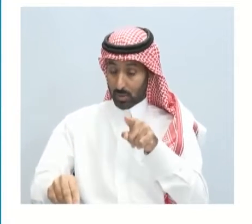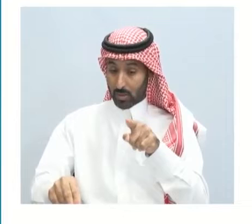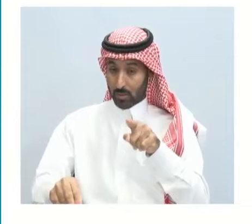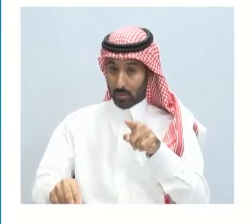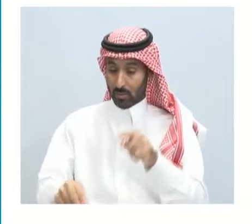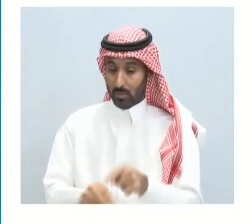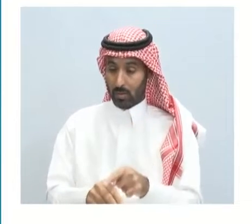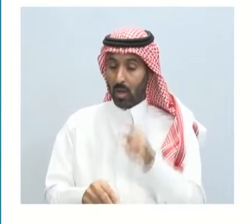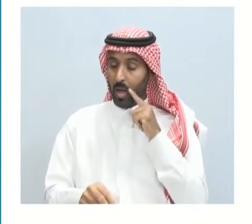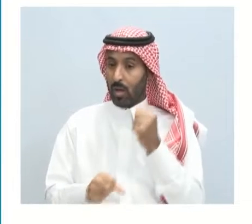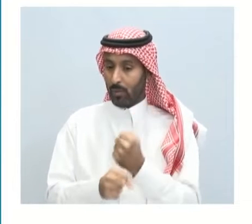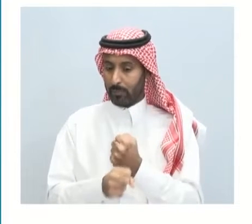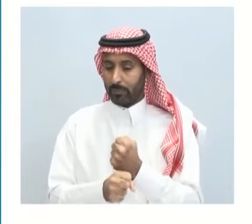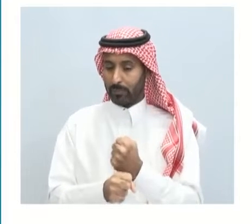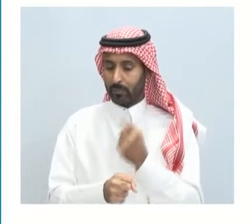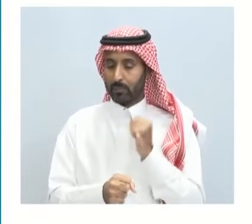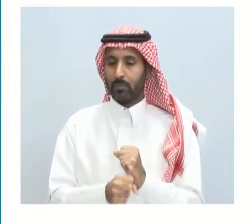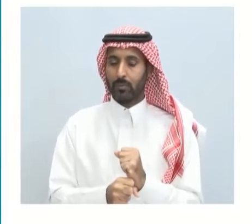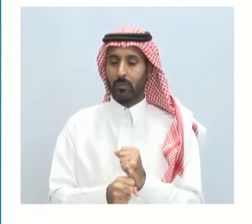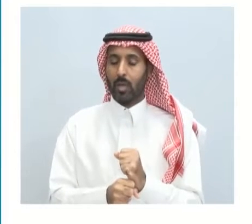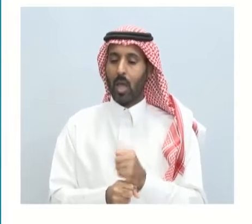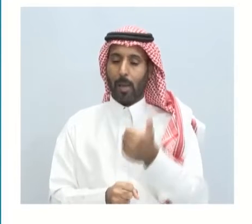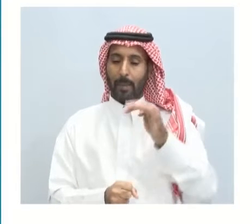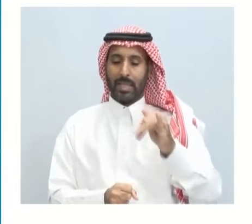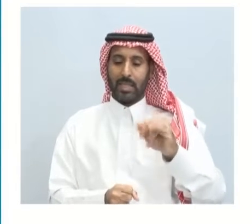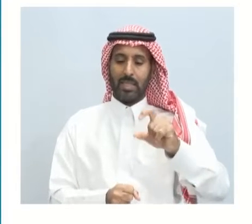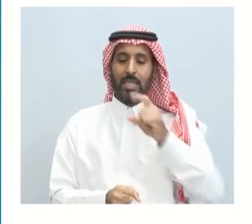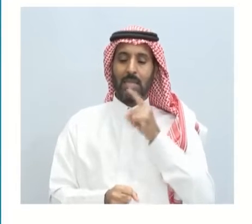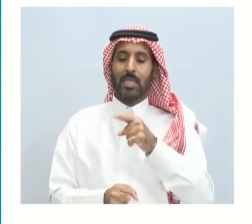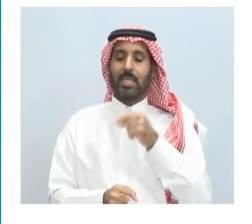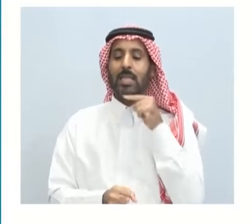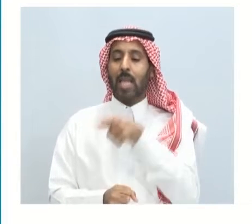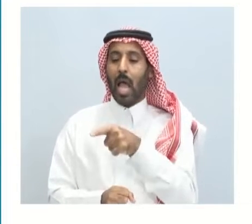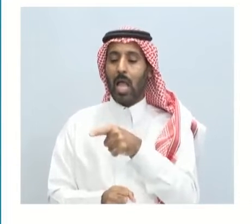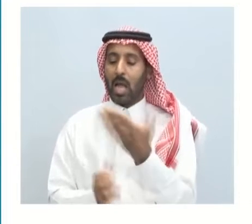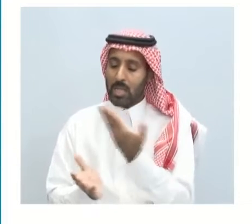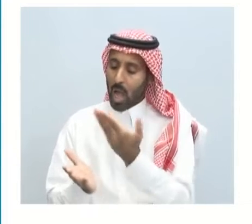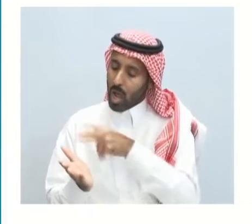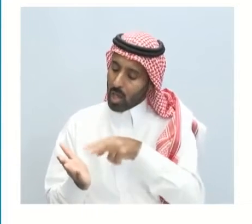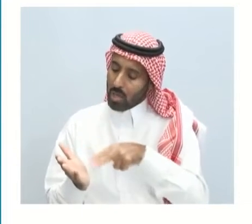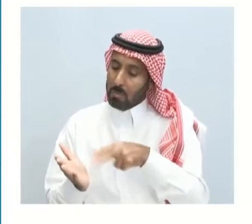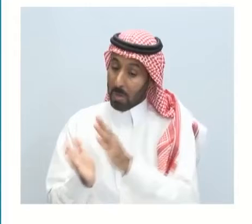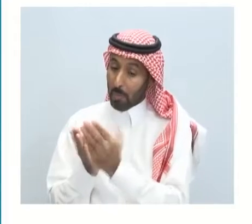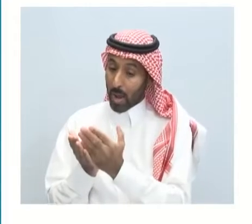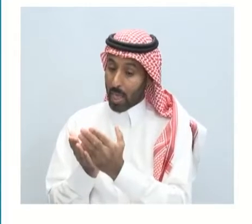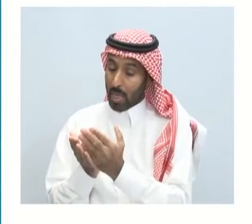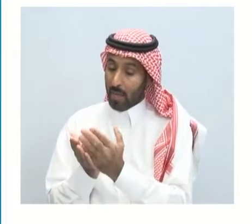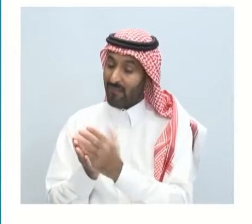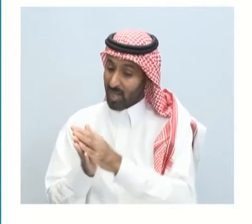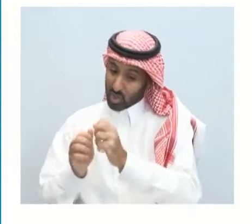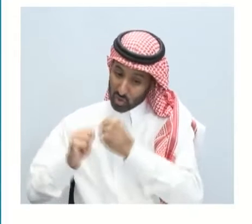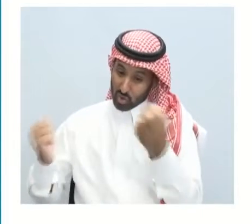اخترتم المشروع قال احمد لقد ق قرانا بعض المقالات في